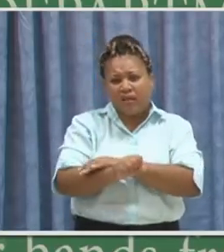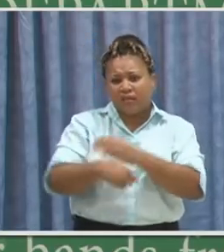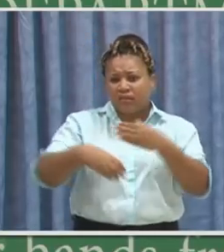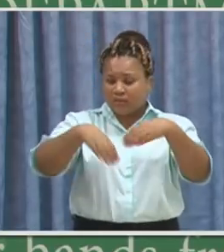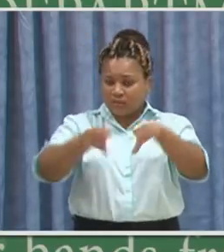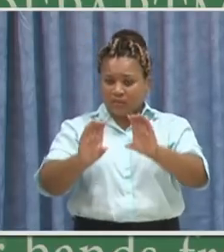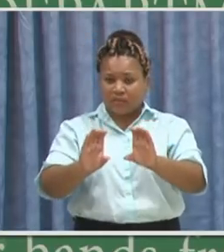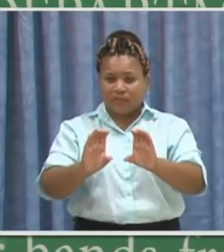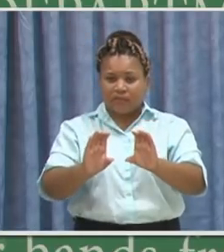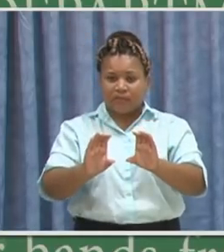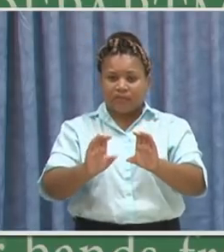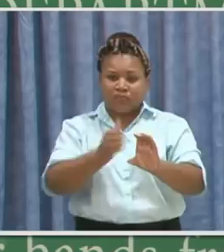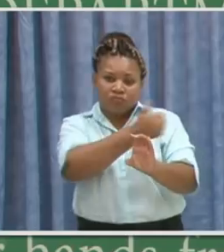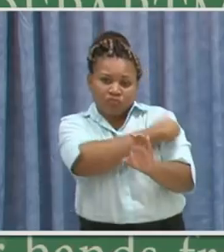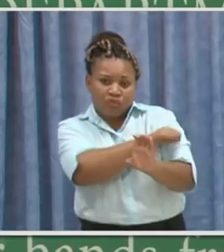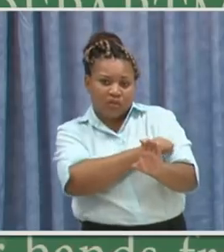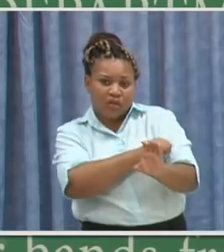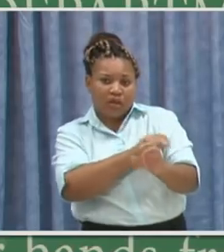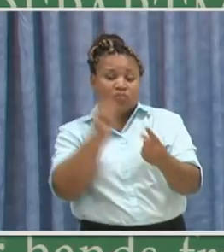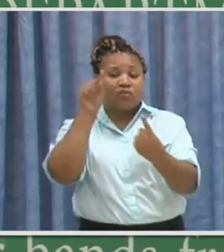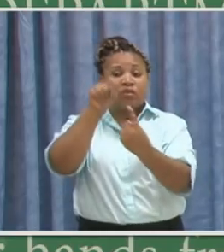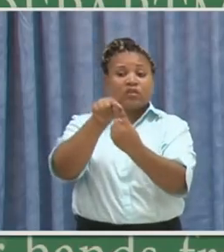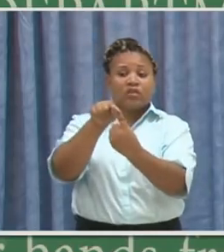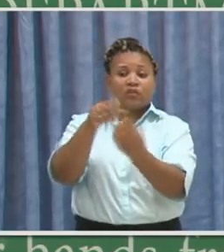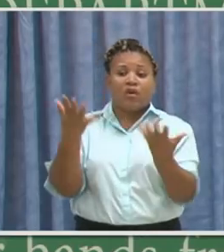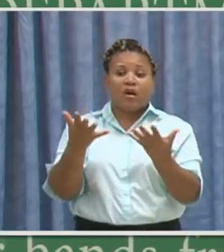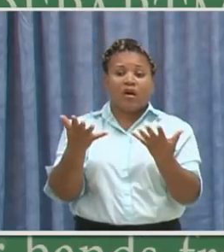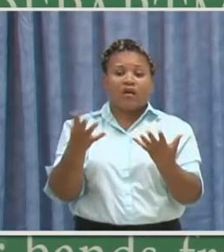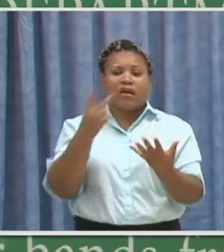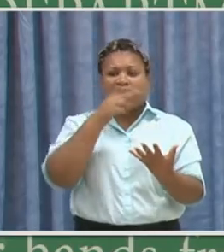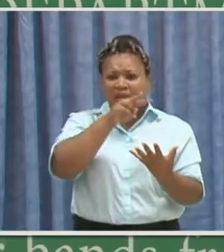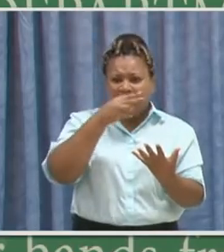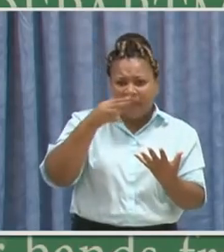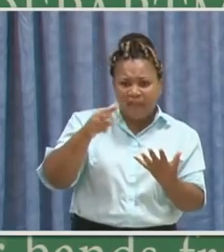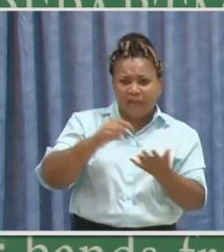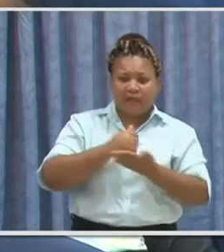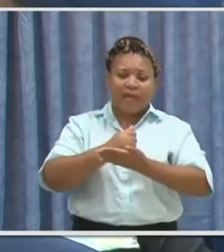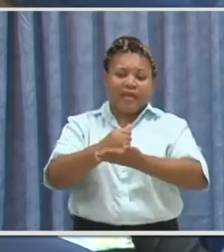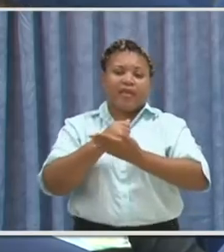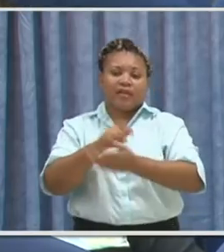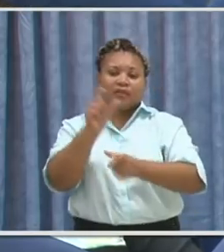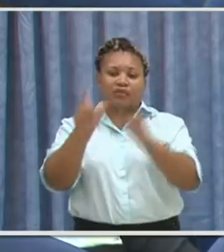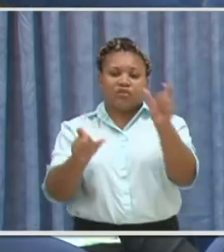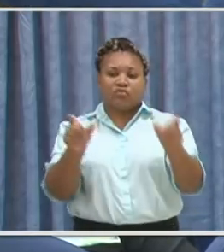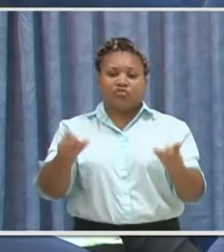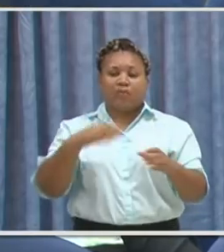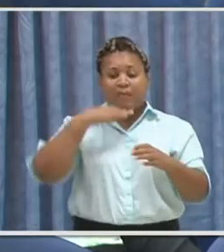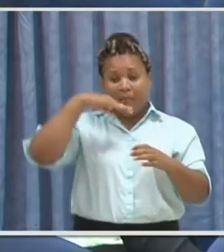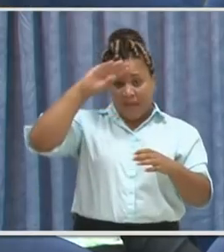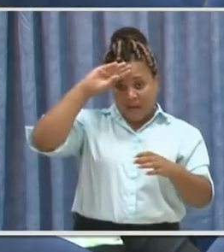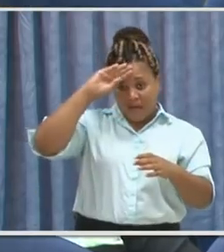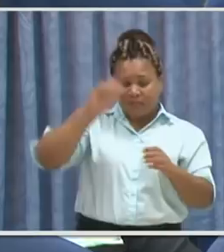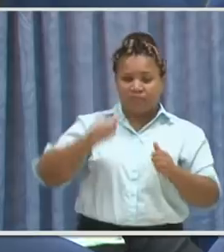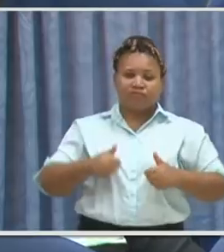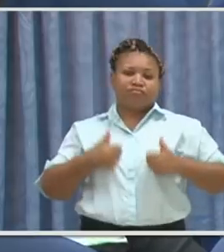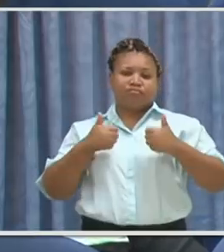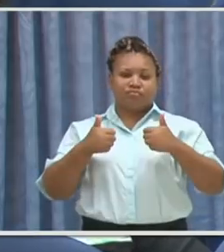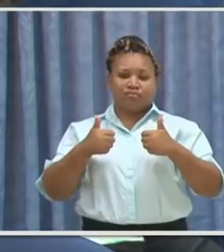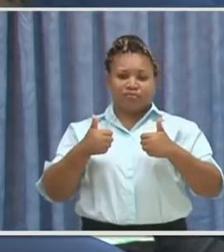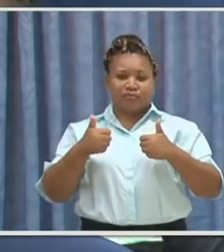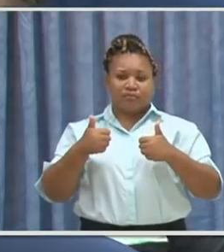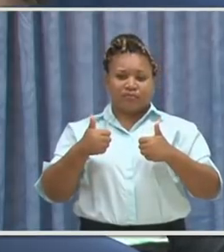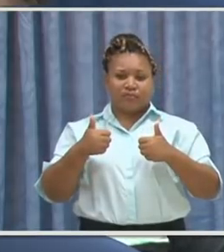nous train pour ça mais c'est moi ça qui me croit et ça qui me croit tout travail à la santé